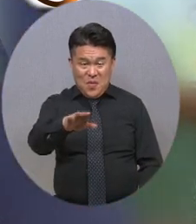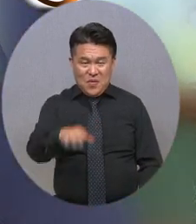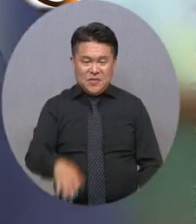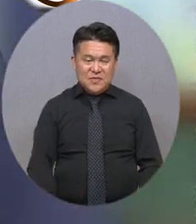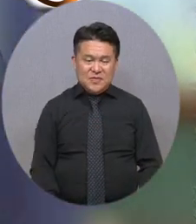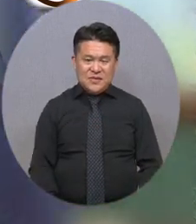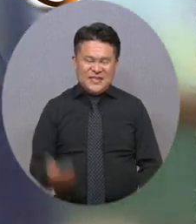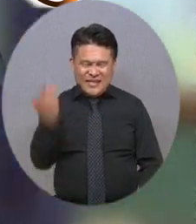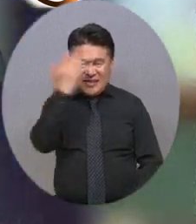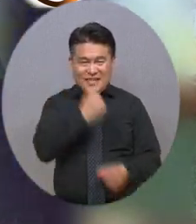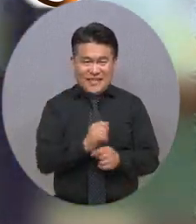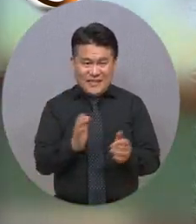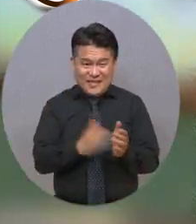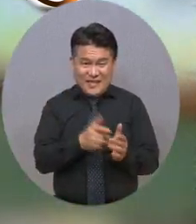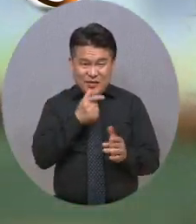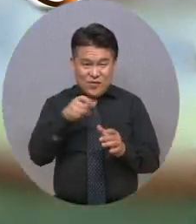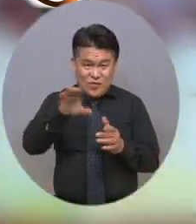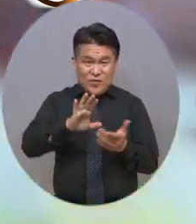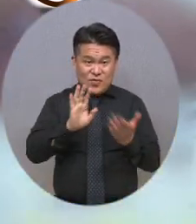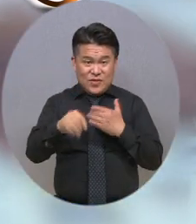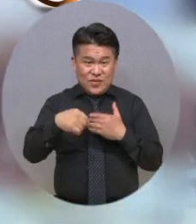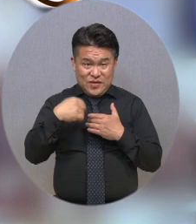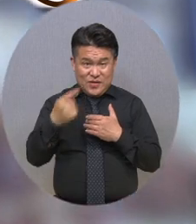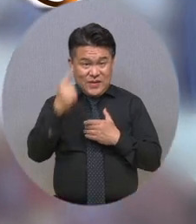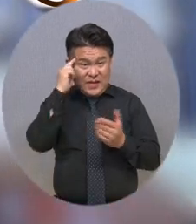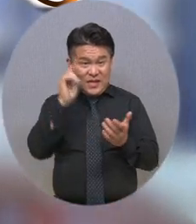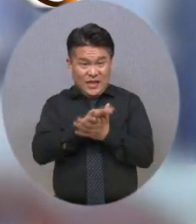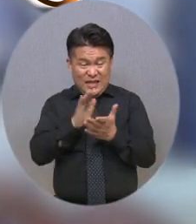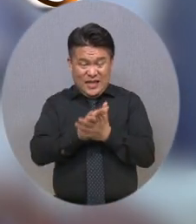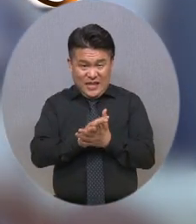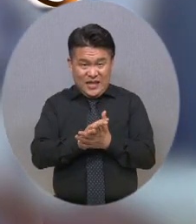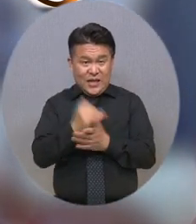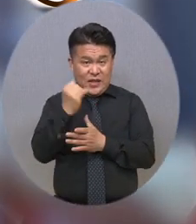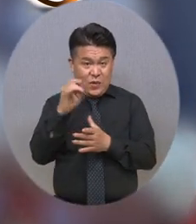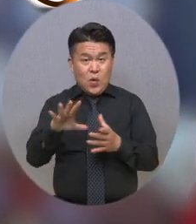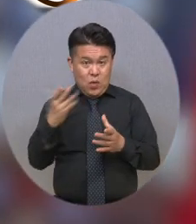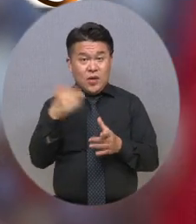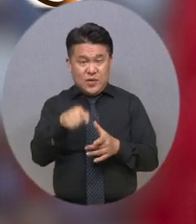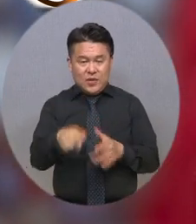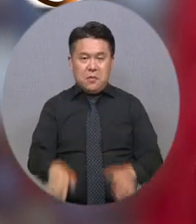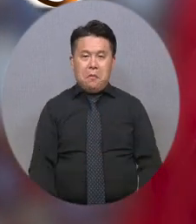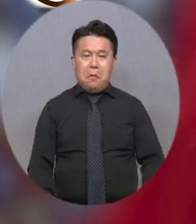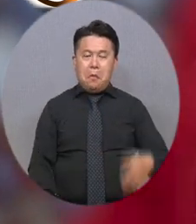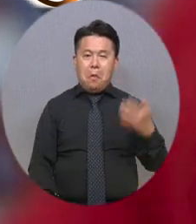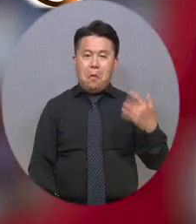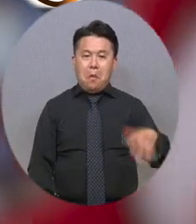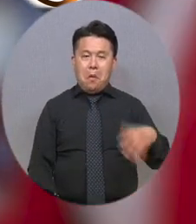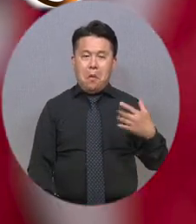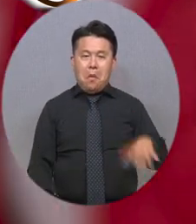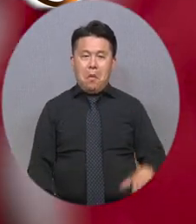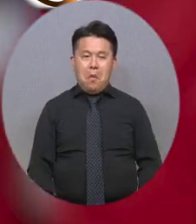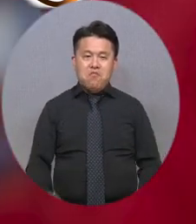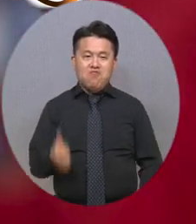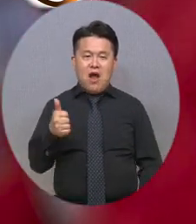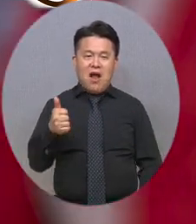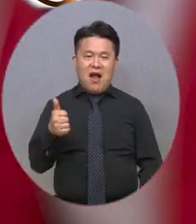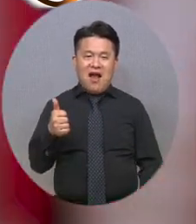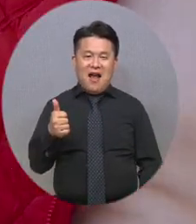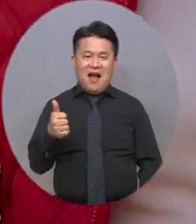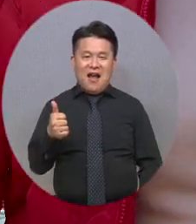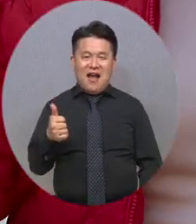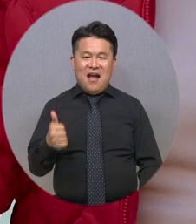막걸리인데, 자, 어떻게 되냐면, 물을 붓고, 놔두면 지가 알아서 이렇게 막걸리가 되는 거지. 막걸리가 세상에! 땡이네! 아,